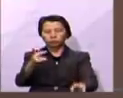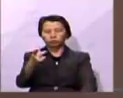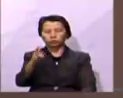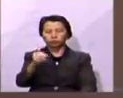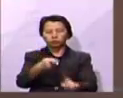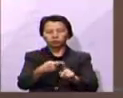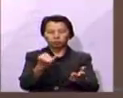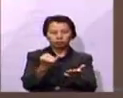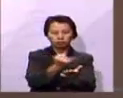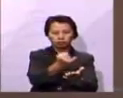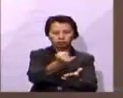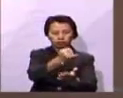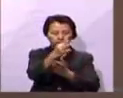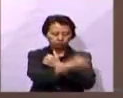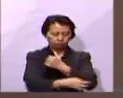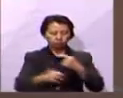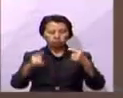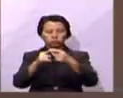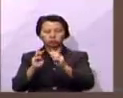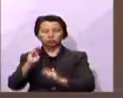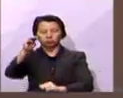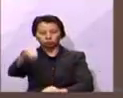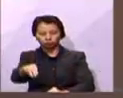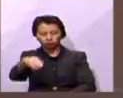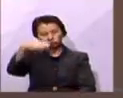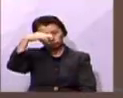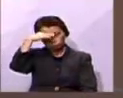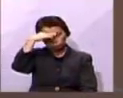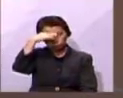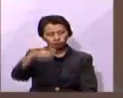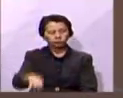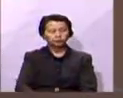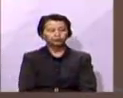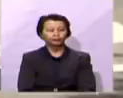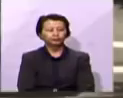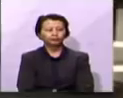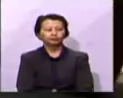222.4 km dari nilai Negeri Sembilan ke Muar Johor.